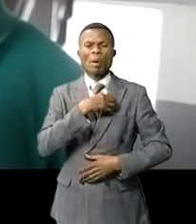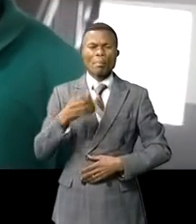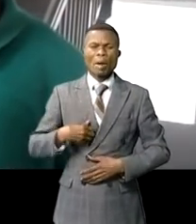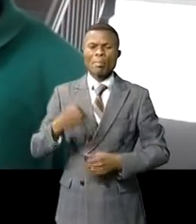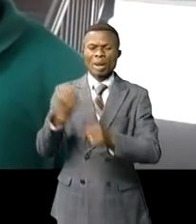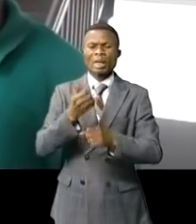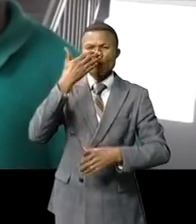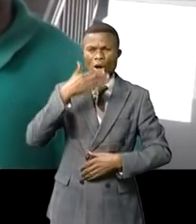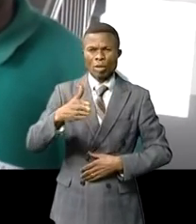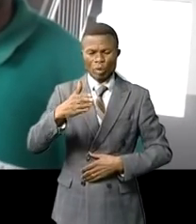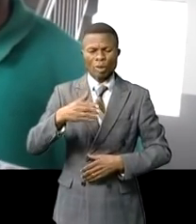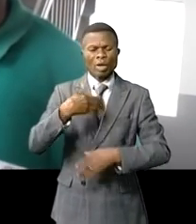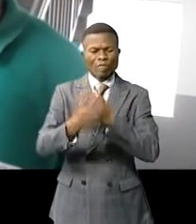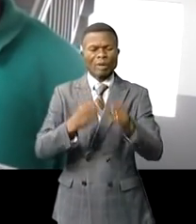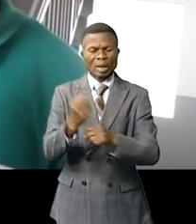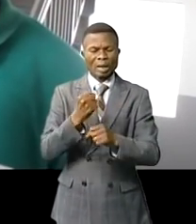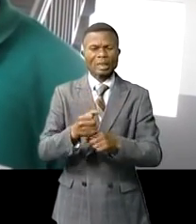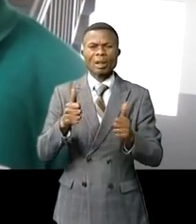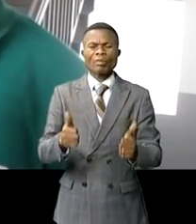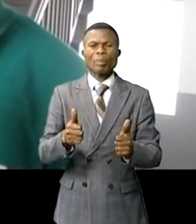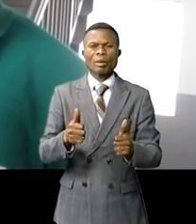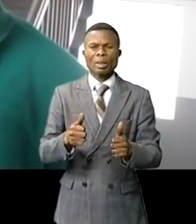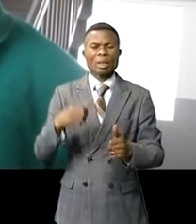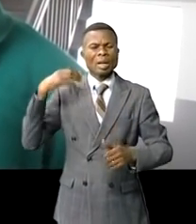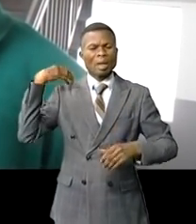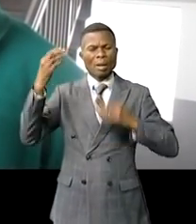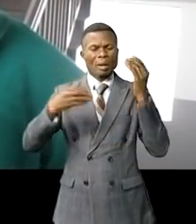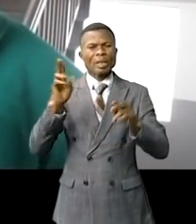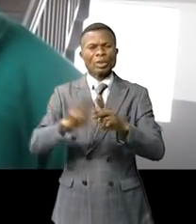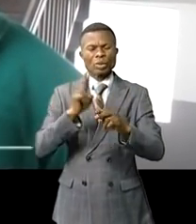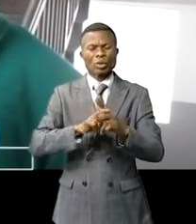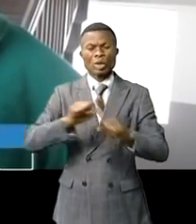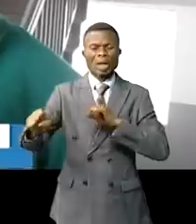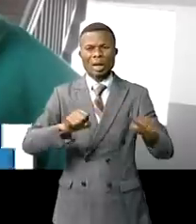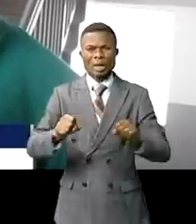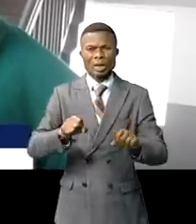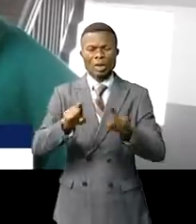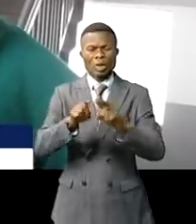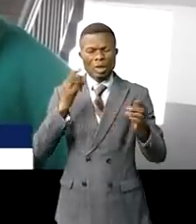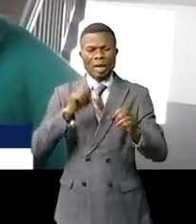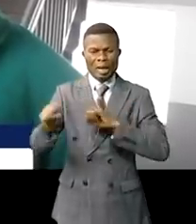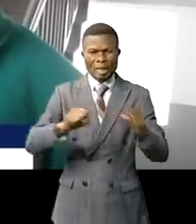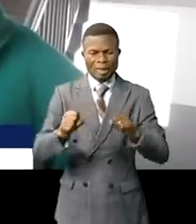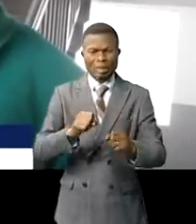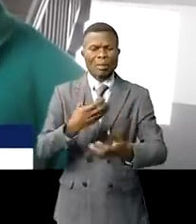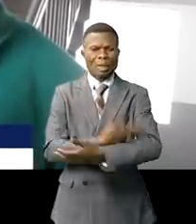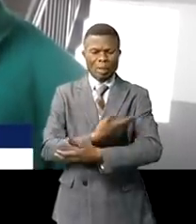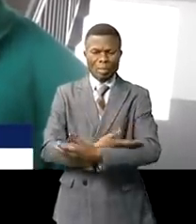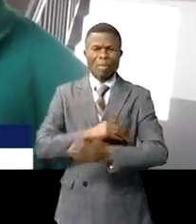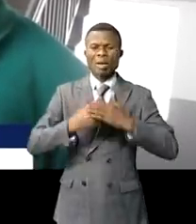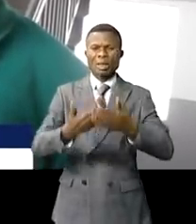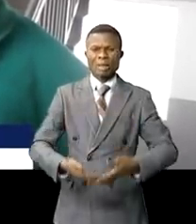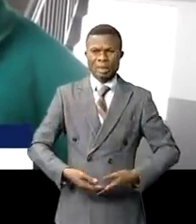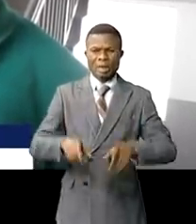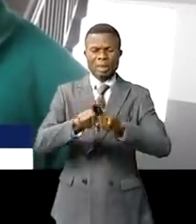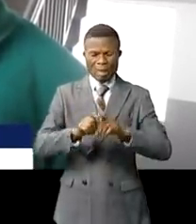de pouvoir exercer, notamment pratiquer certains examens comme les consultations prénatales,